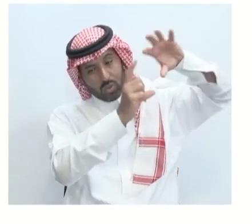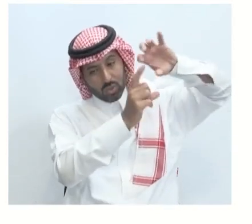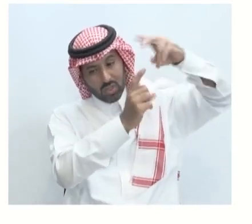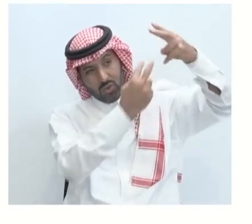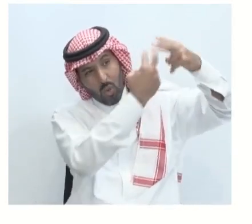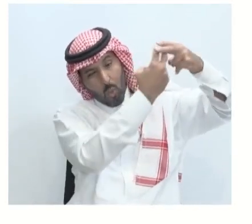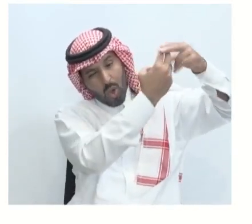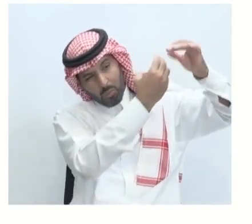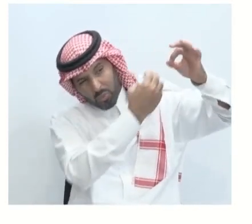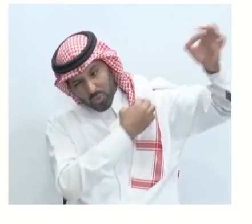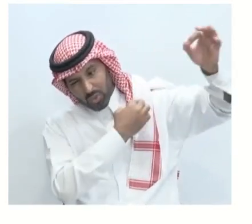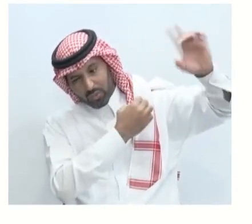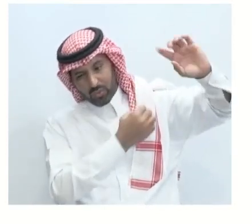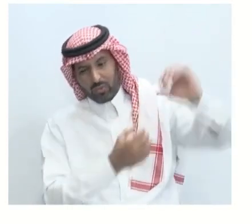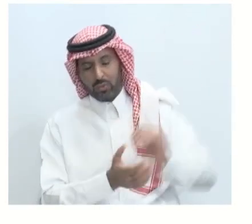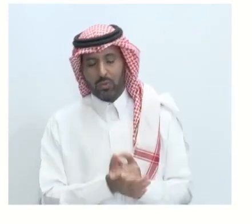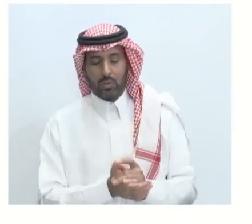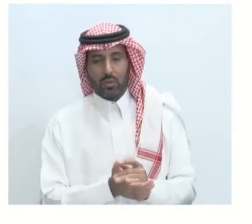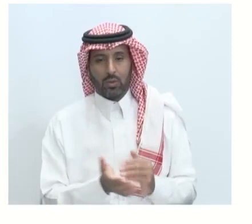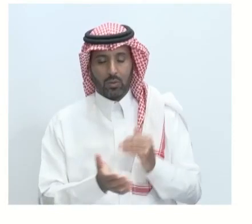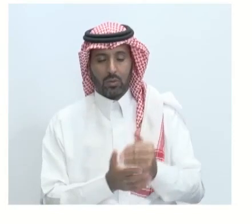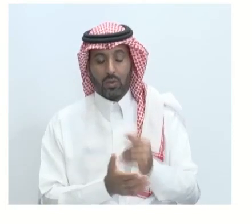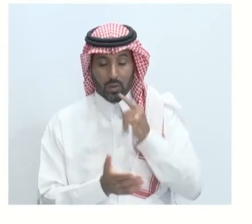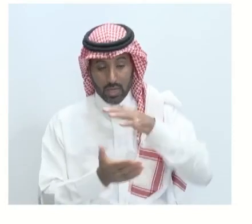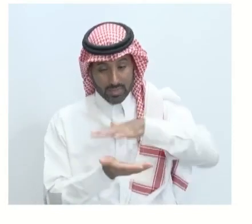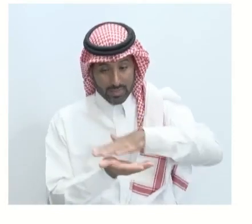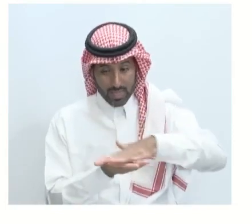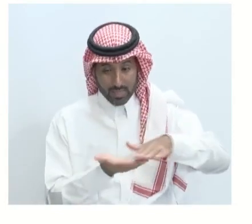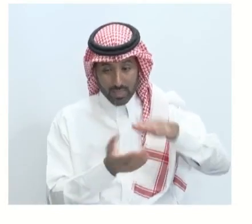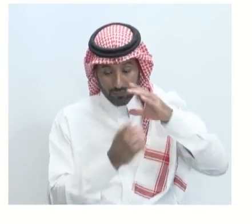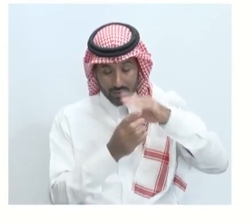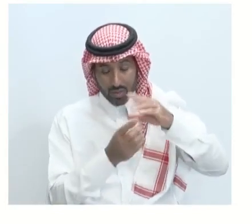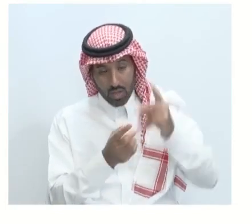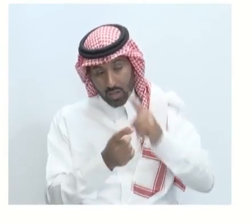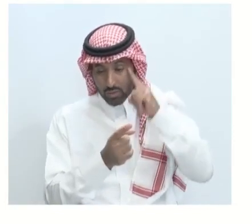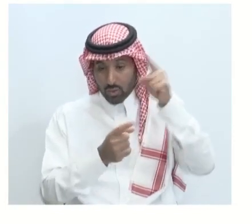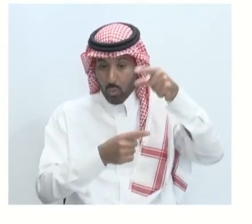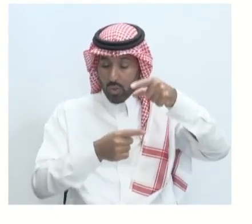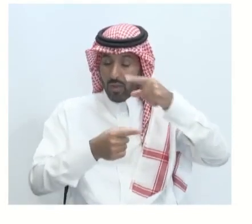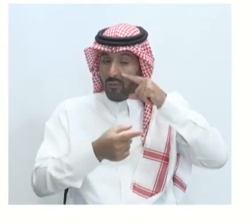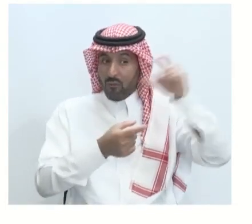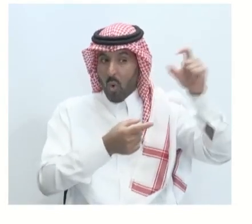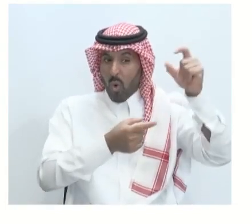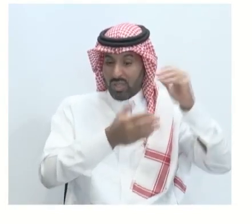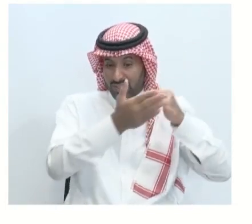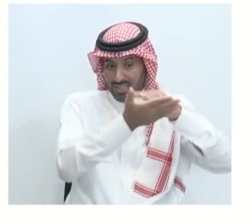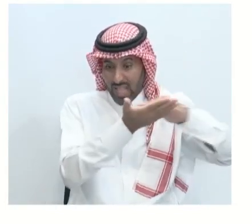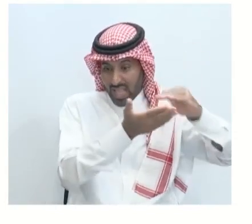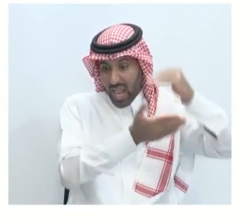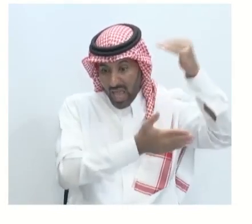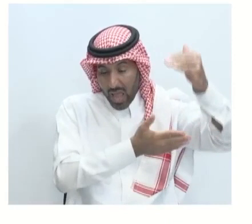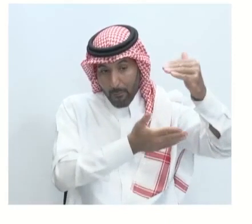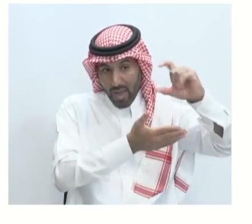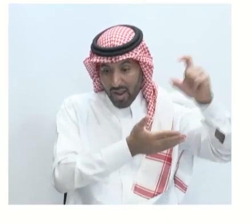تتوقف ان يبنى مرصدا فوق سطح القمر بعد ذلك عزيزي